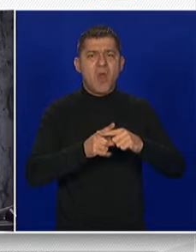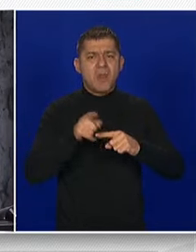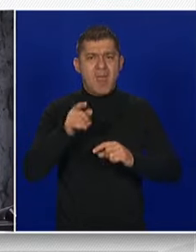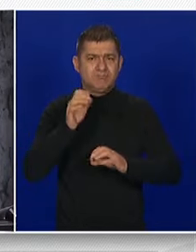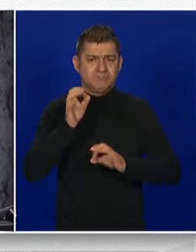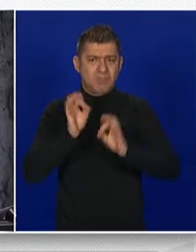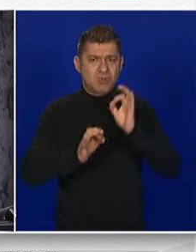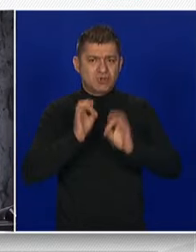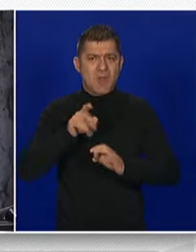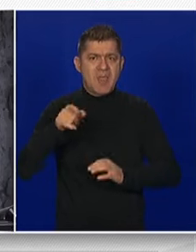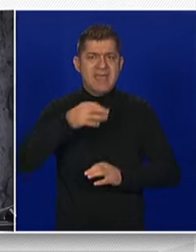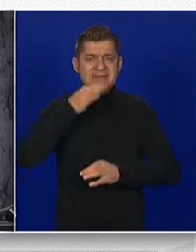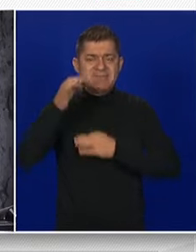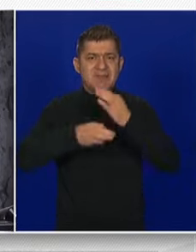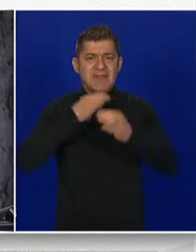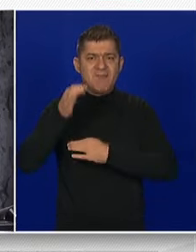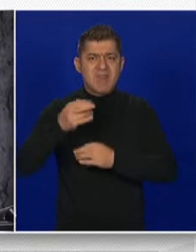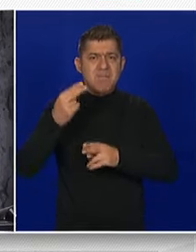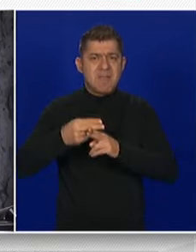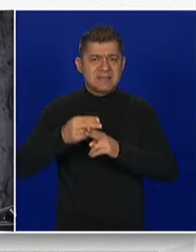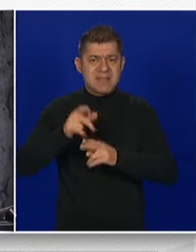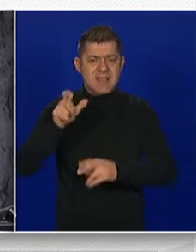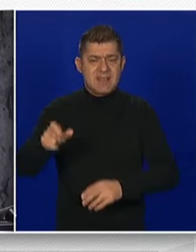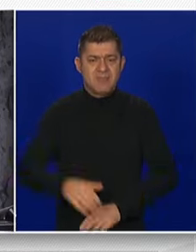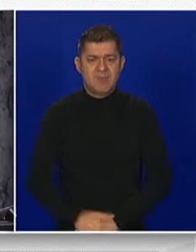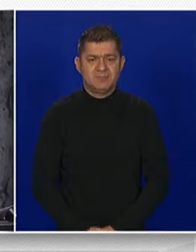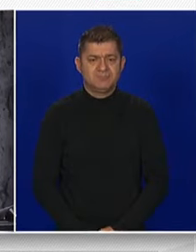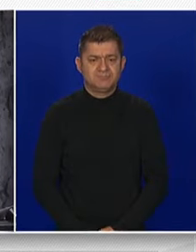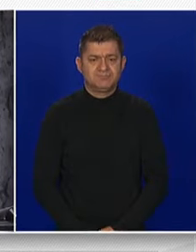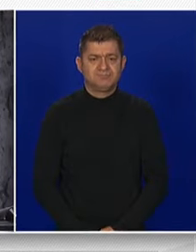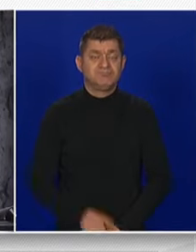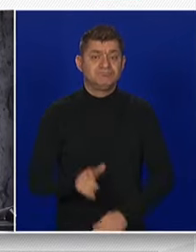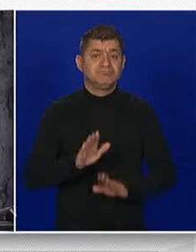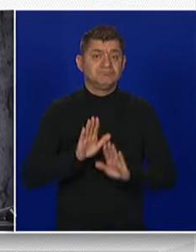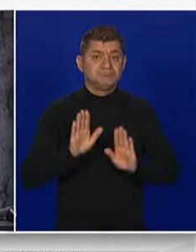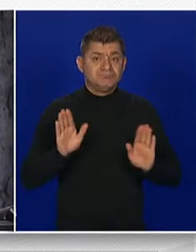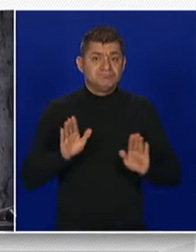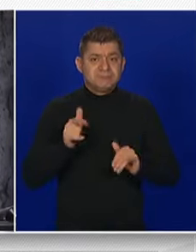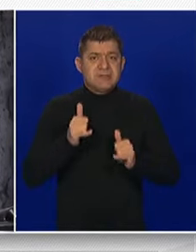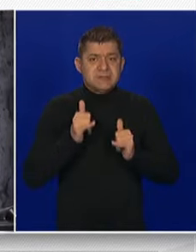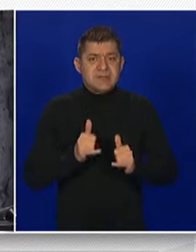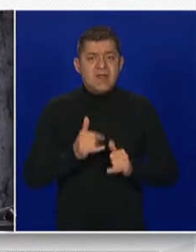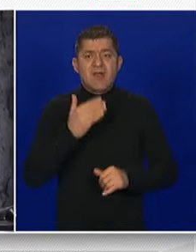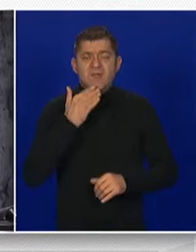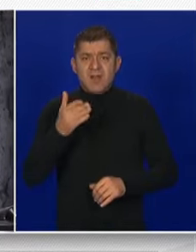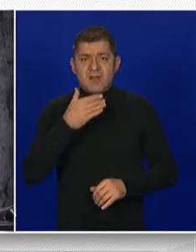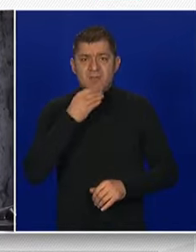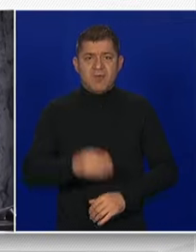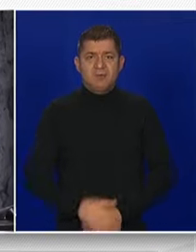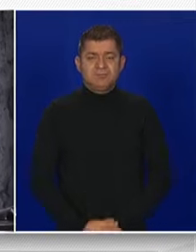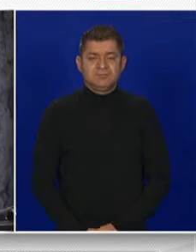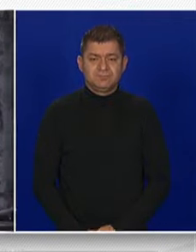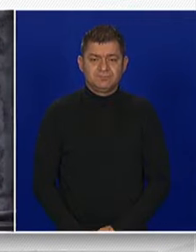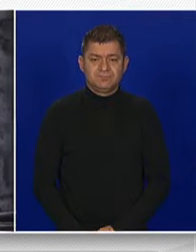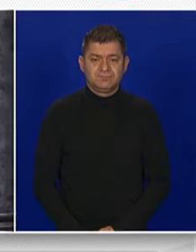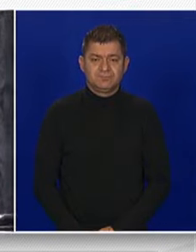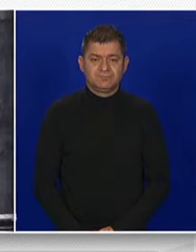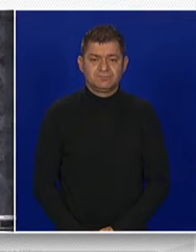testiranim pacijentima. Eto, toliko za sada. Hvala lijepo.